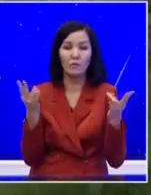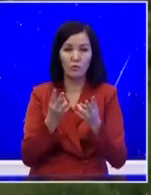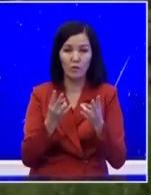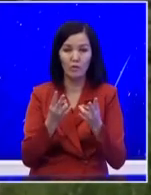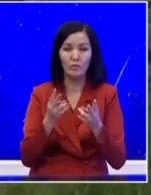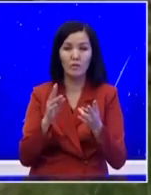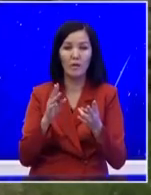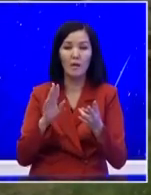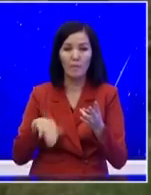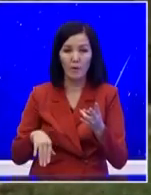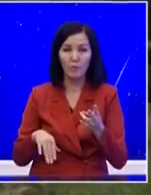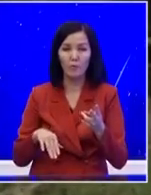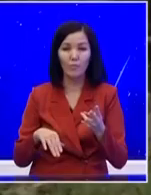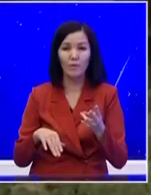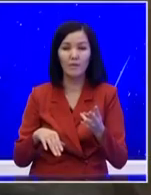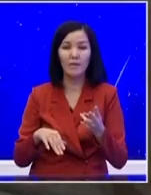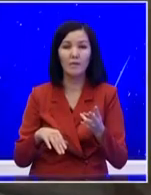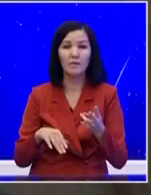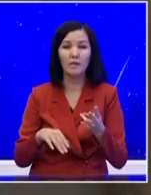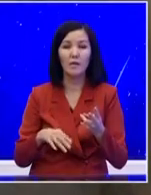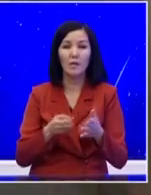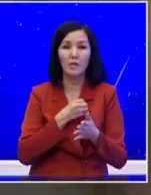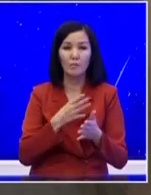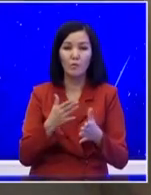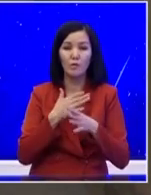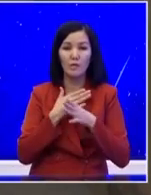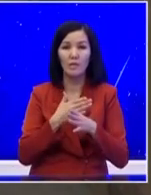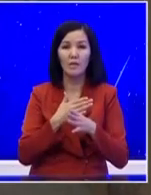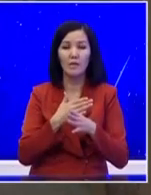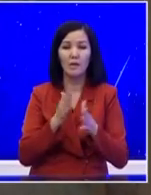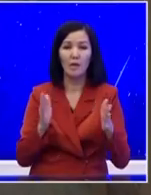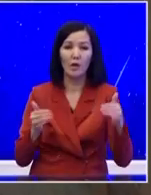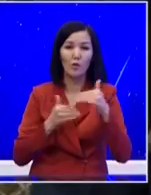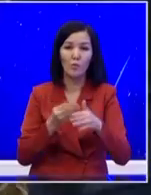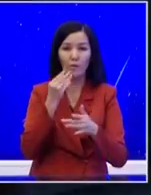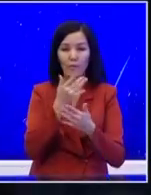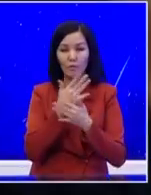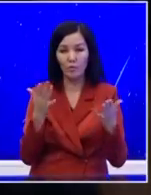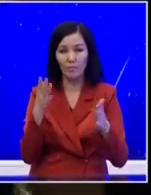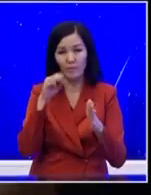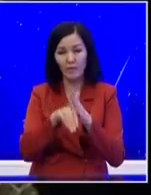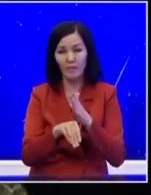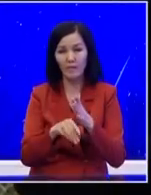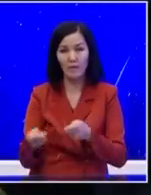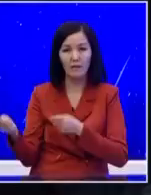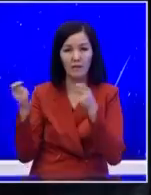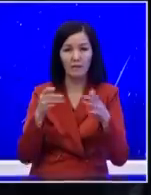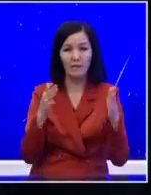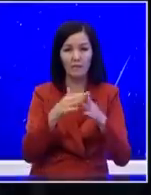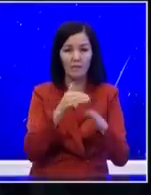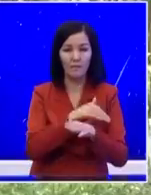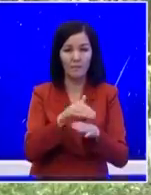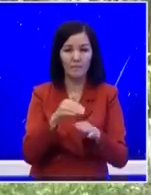нуждающихся. И только потом приобретенные благодаря спонсорам и расфасованные в коробке продукты первой необходимости доставляются